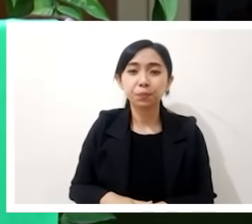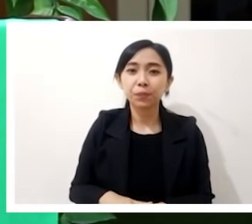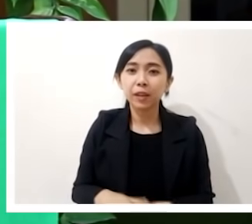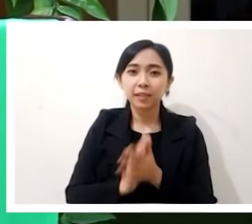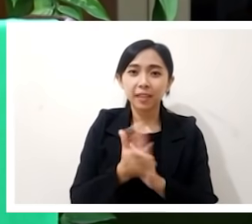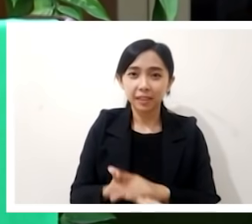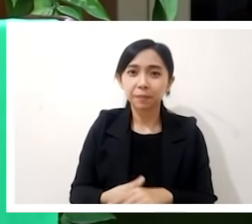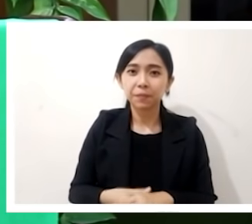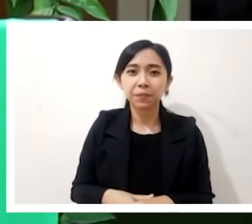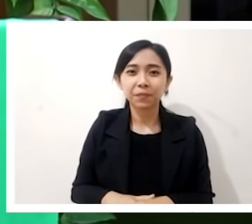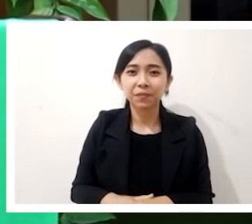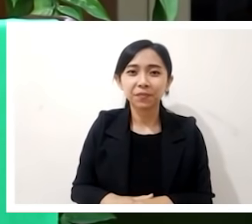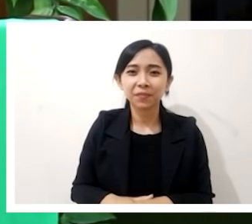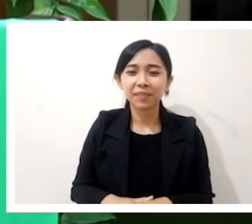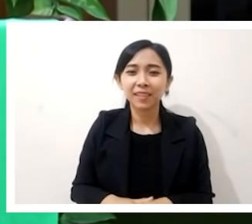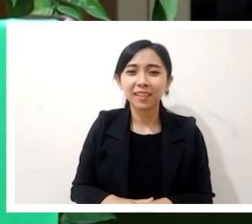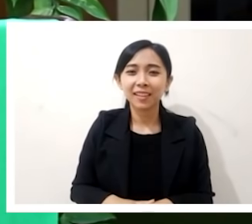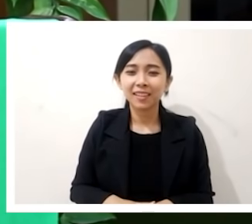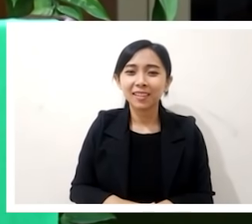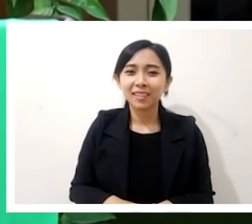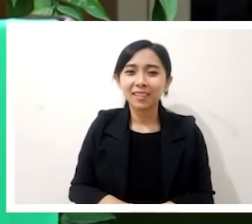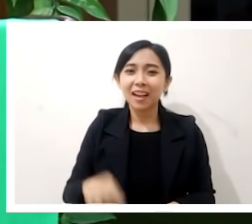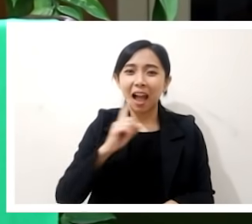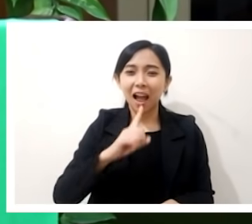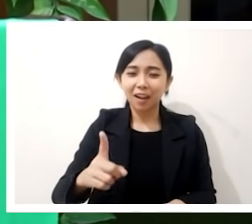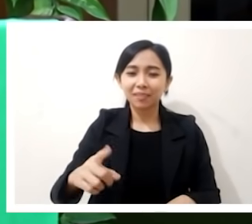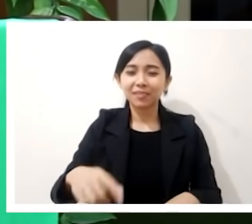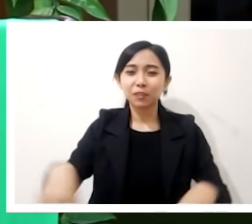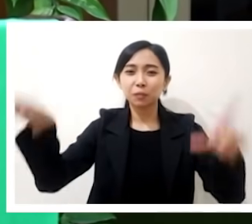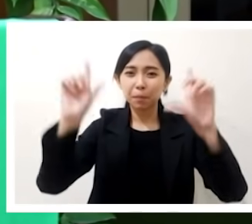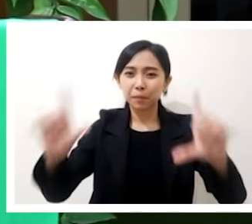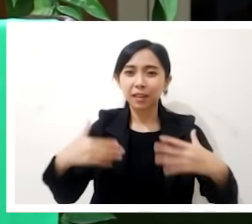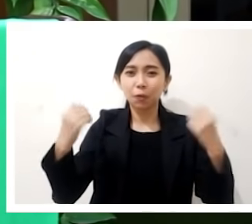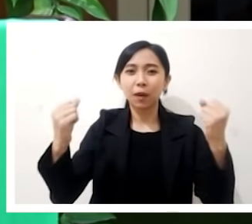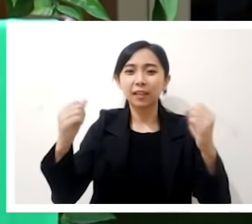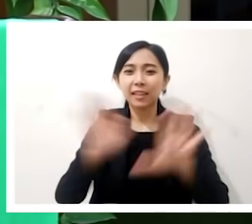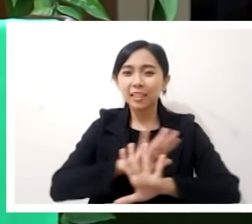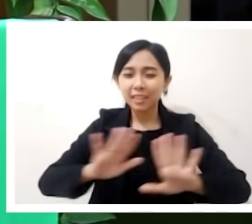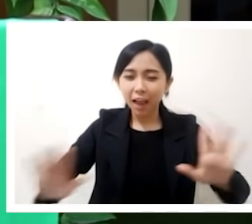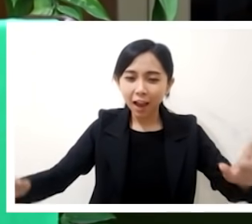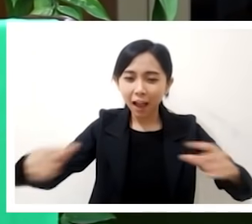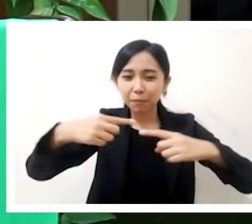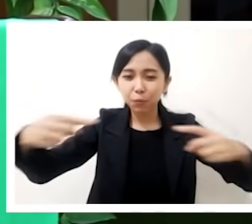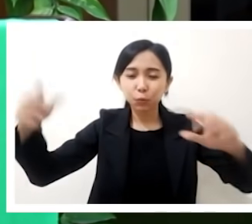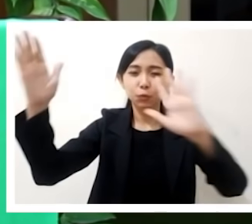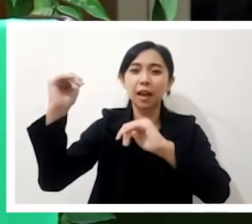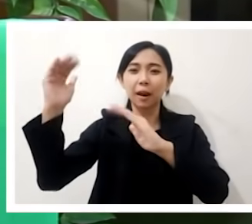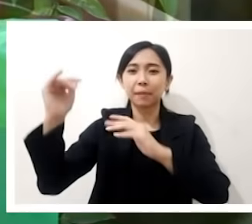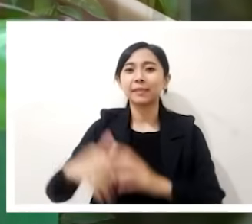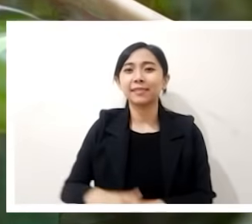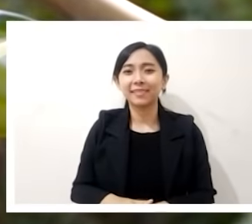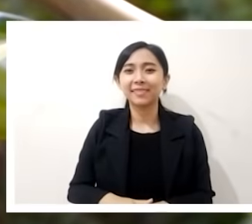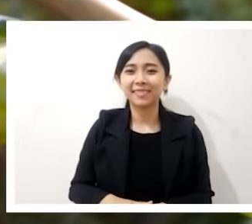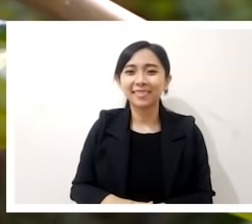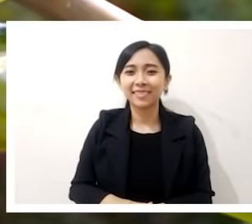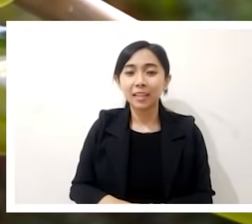ini hendak menguatkan mereka. Jangan lemah, jangan berputus asa. Ibrani 12 ayat 3.